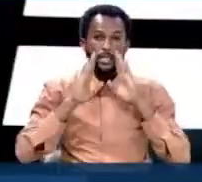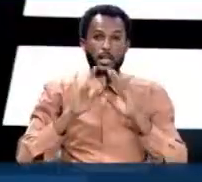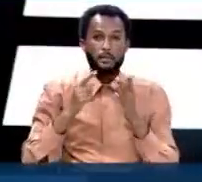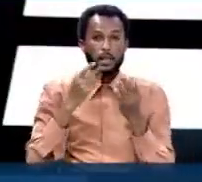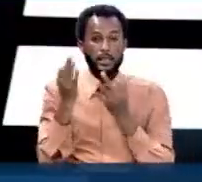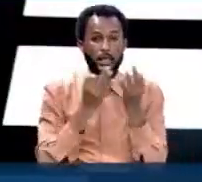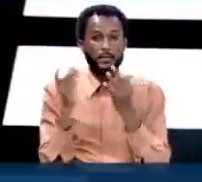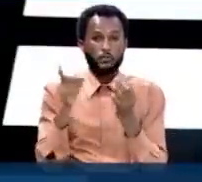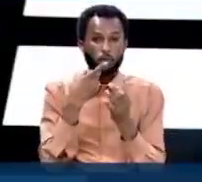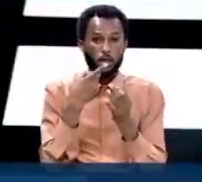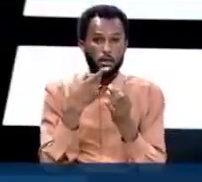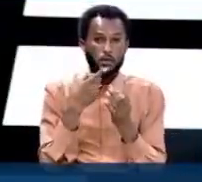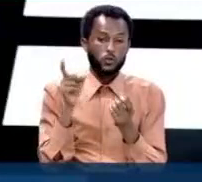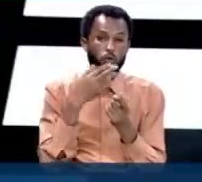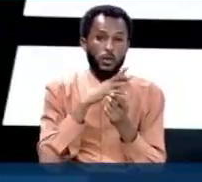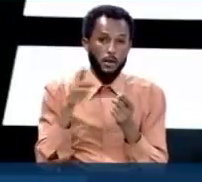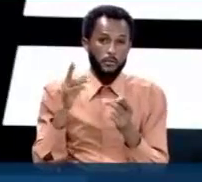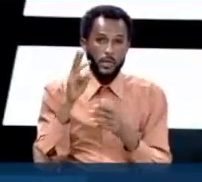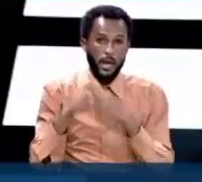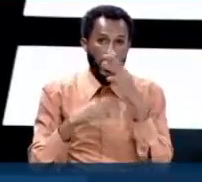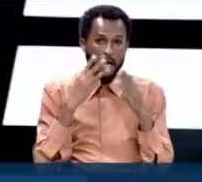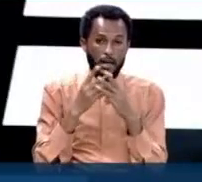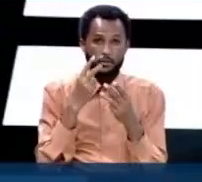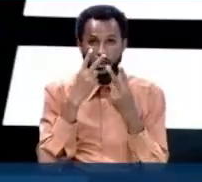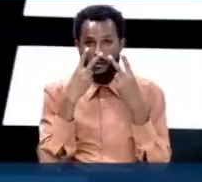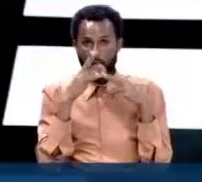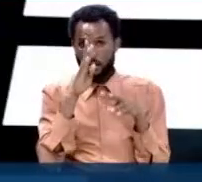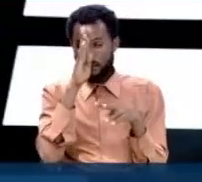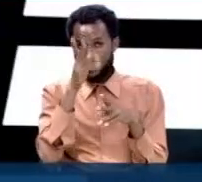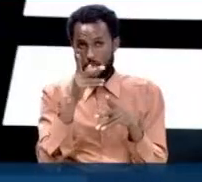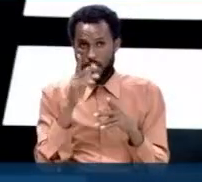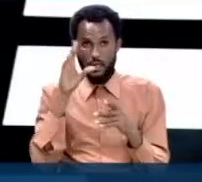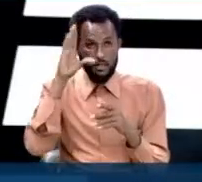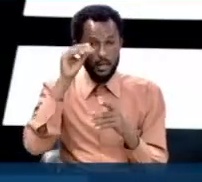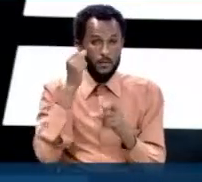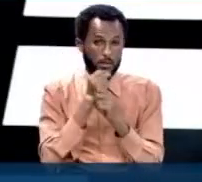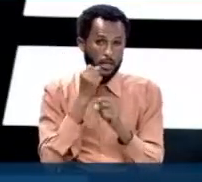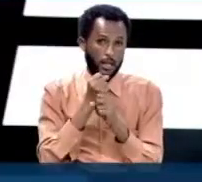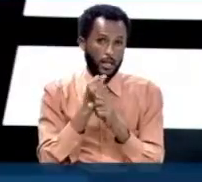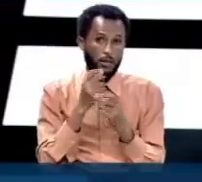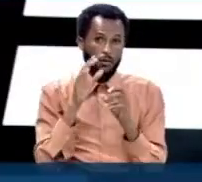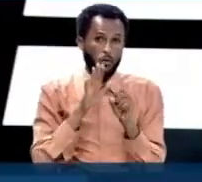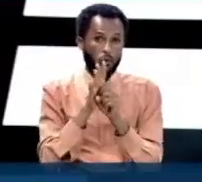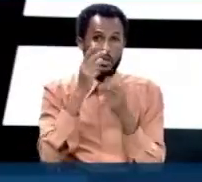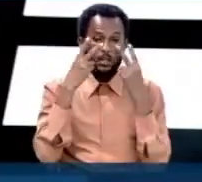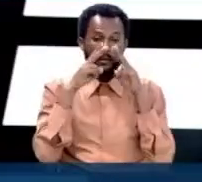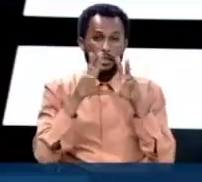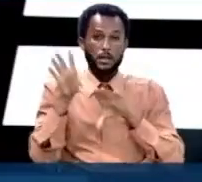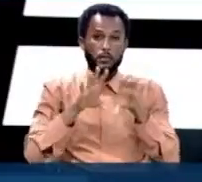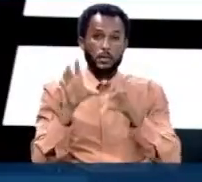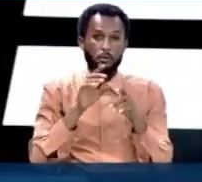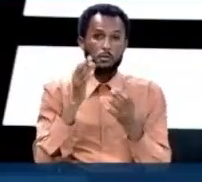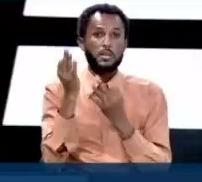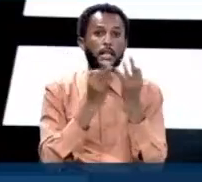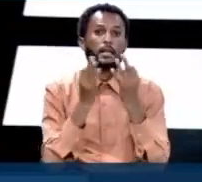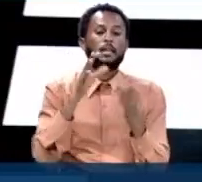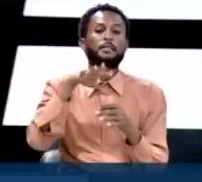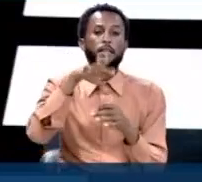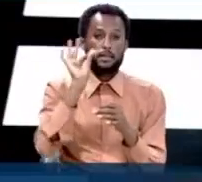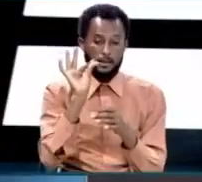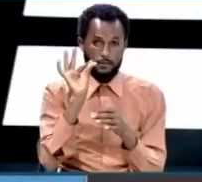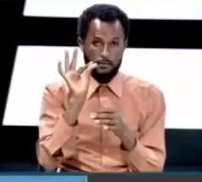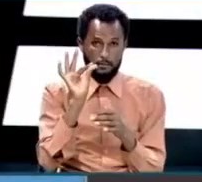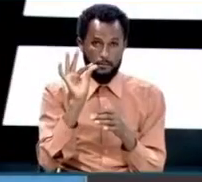እናተሓበረ እንትኾን ይኹን እምበር ዓለም ነቲ ኣብ ትግራይ ዝተፈጠረ ሰብ ስራሕ ጥሜት እኹል ጠመተ ከም ዘይገበረትሉ እናተገለፀ ይርከብ።